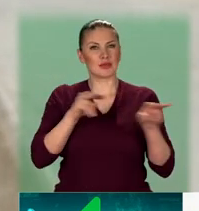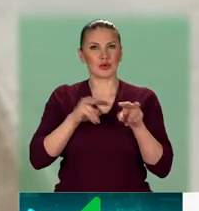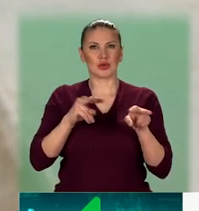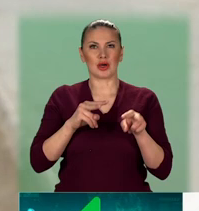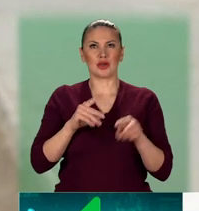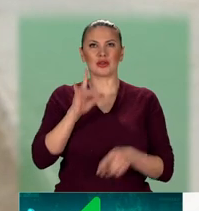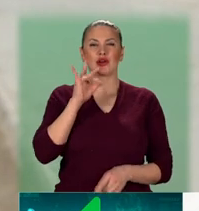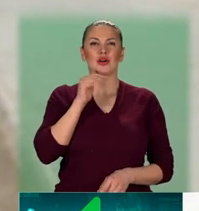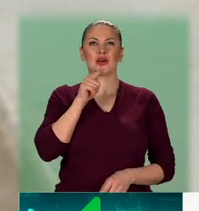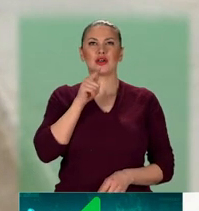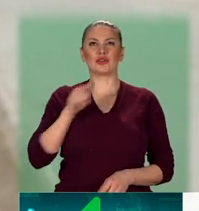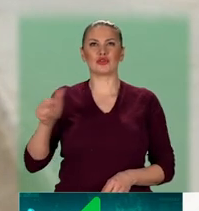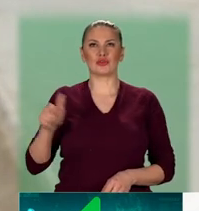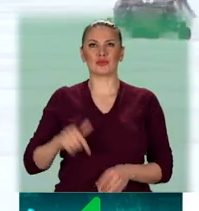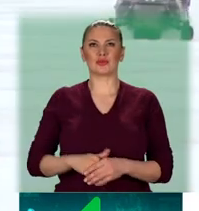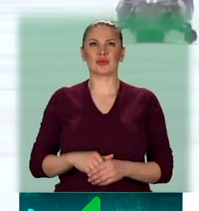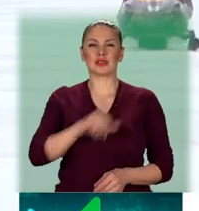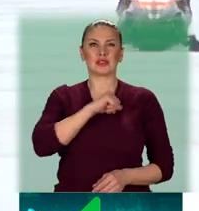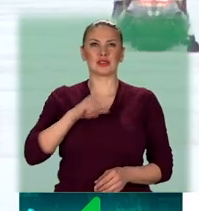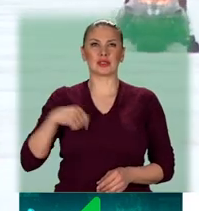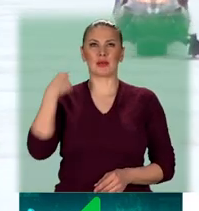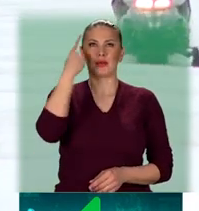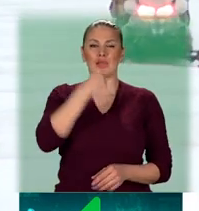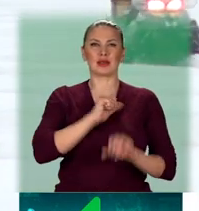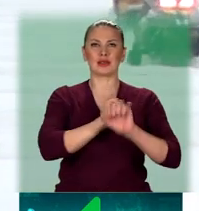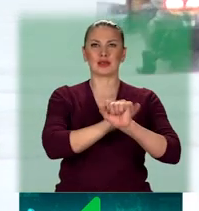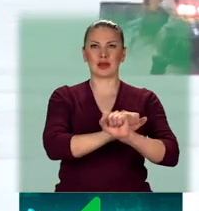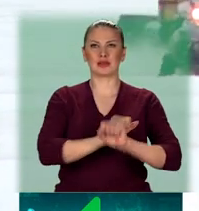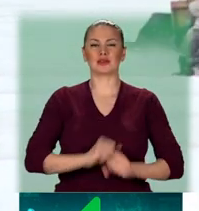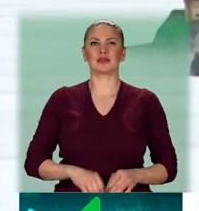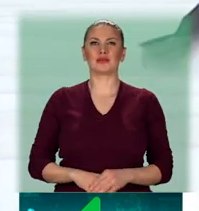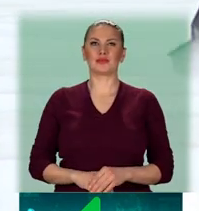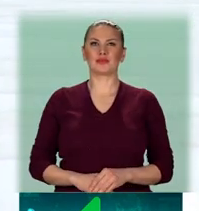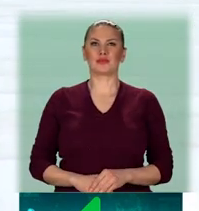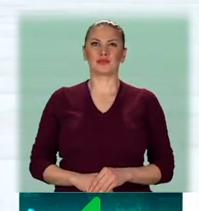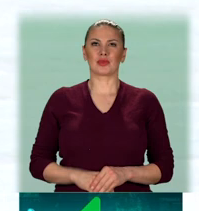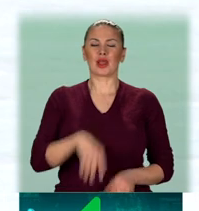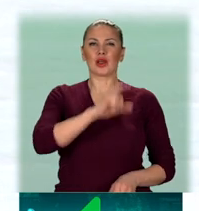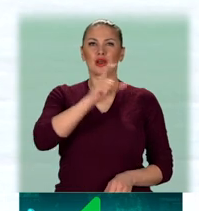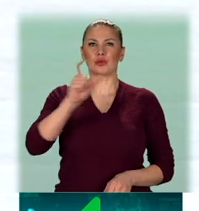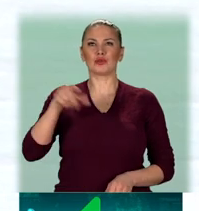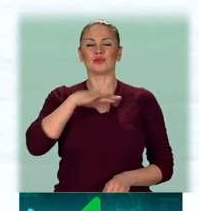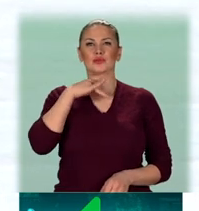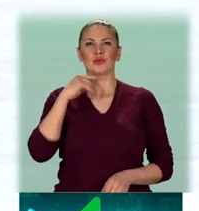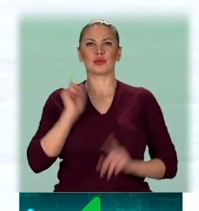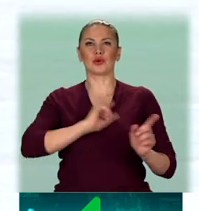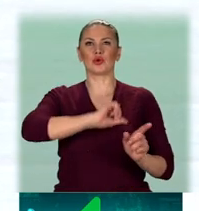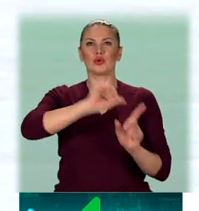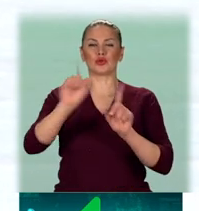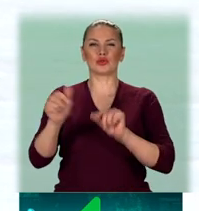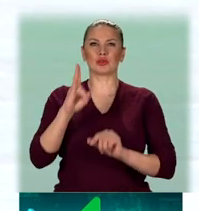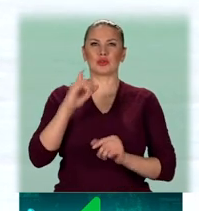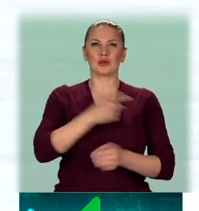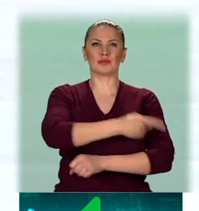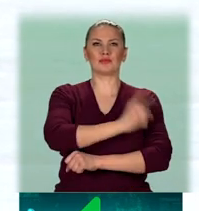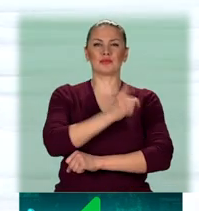думали? Никакой самоизоляции здесь и не пахнет. Ну а что, на свежем воздухе сижу подальше и никого не трогаю. Так рассуждают островитяне, которые сегодня с